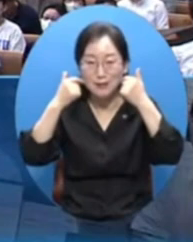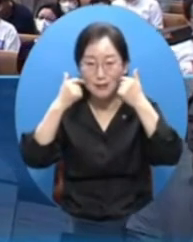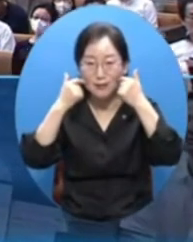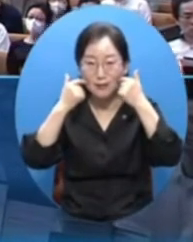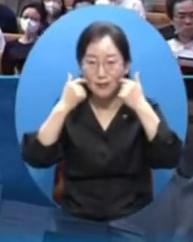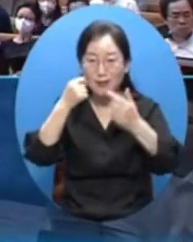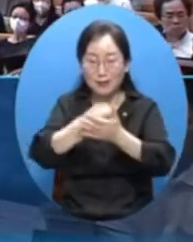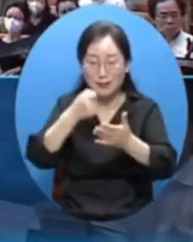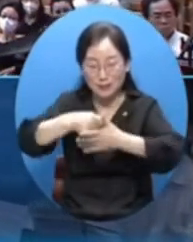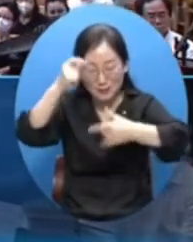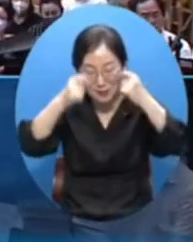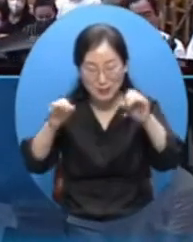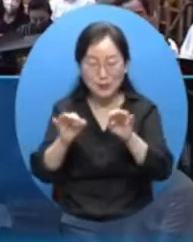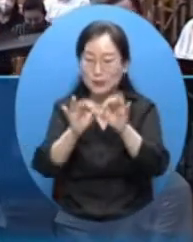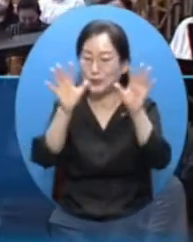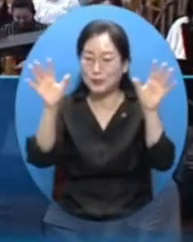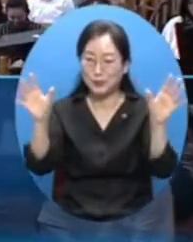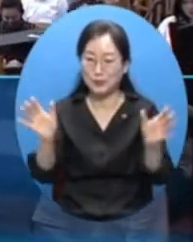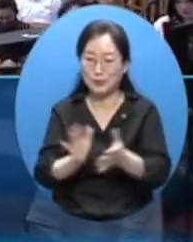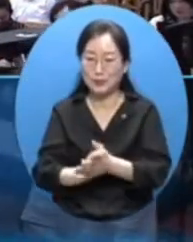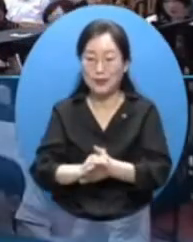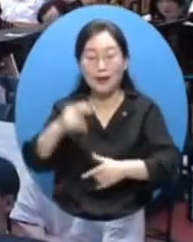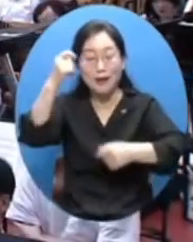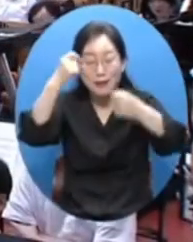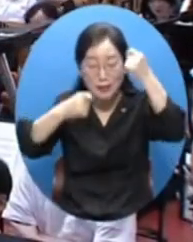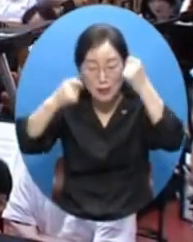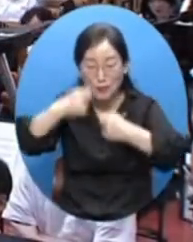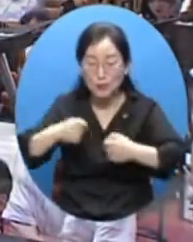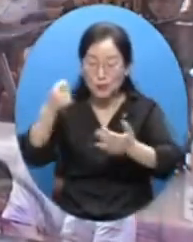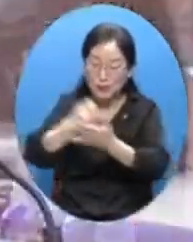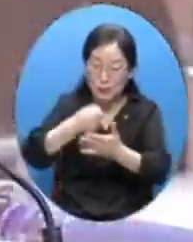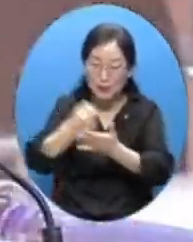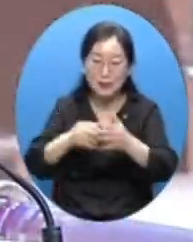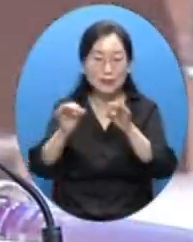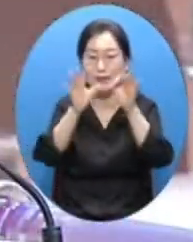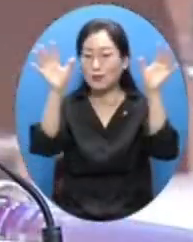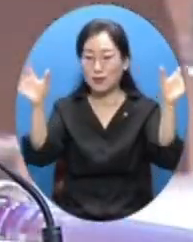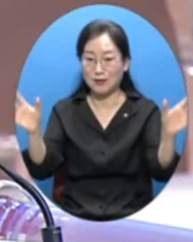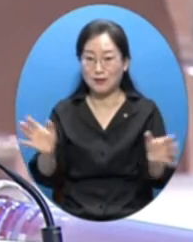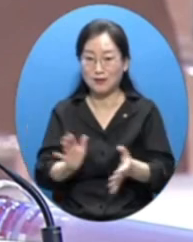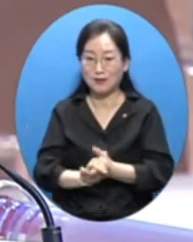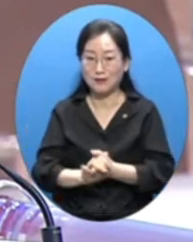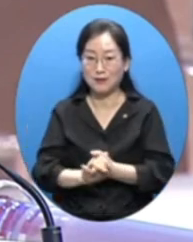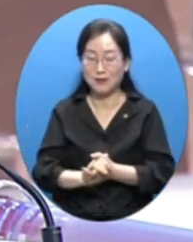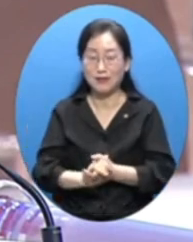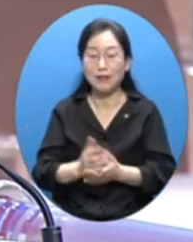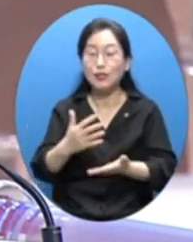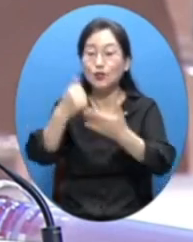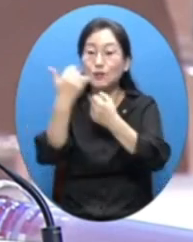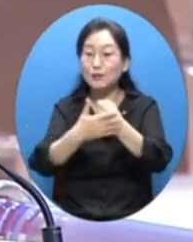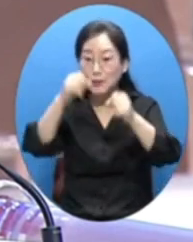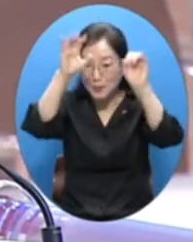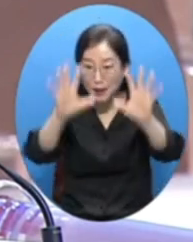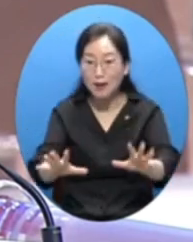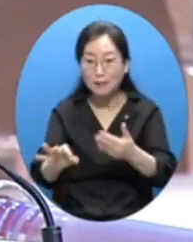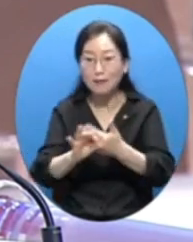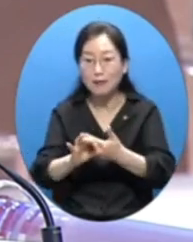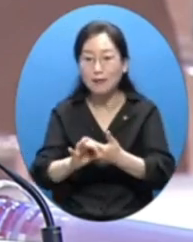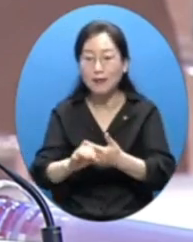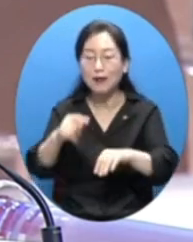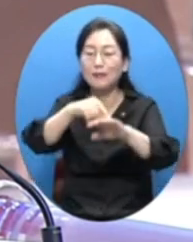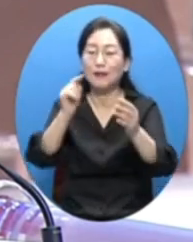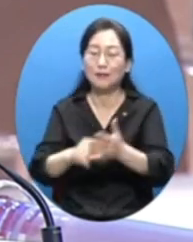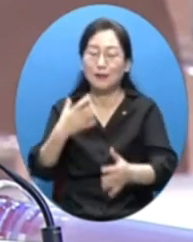탄식이 사라지리로다. 슬픔과 탄식이 사라지리로다. 주님의 은혜가 임하면